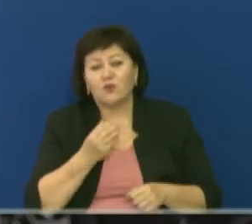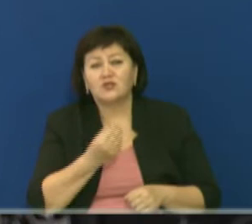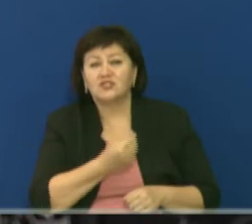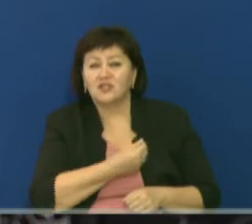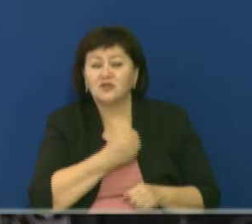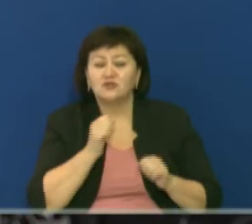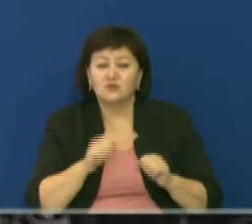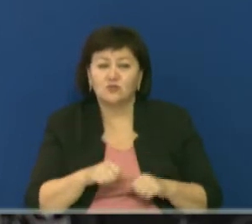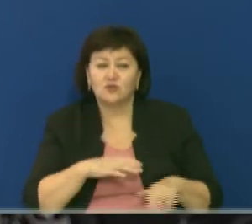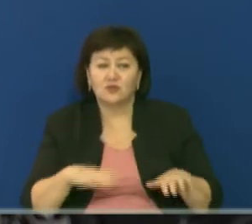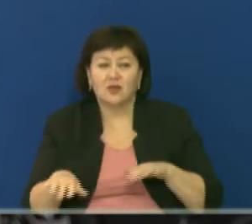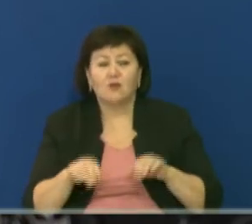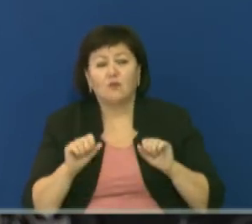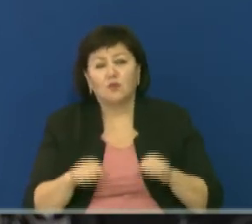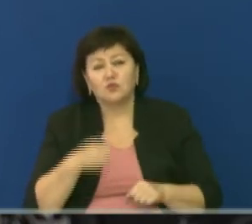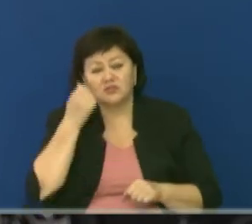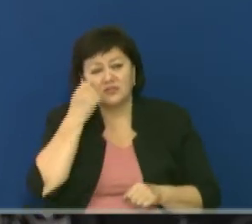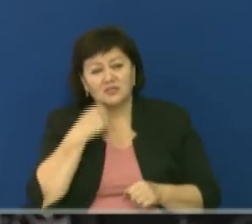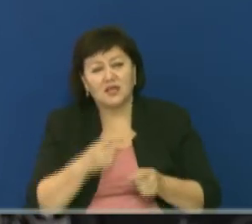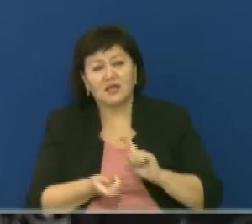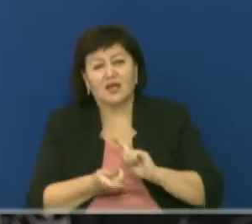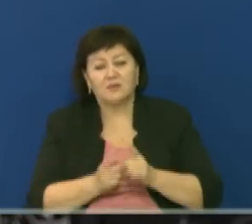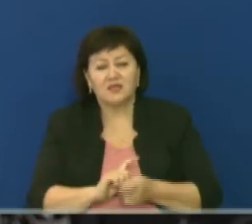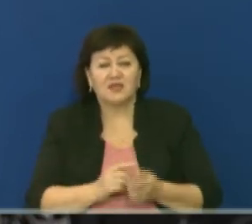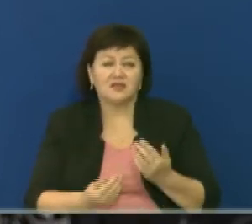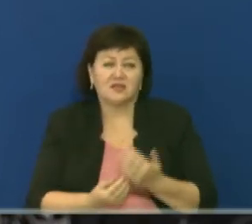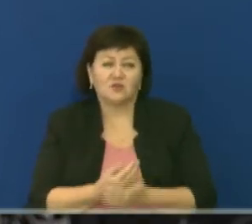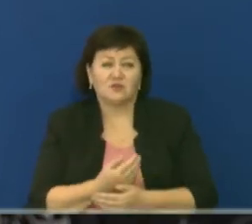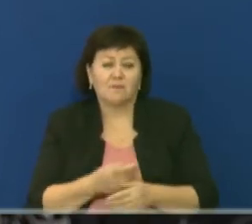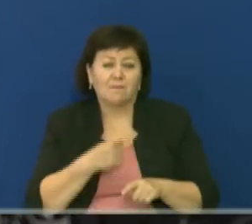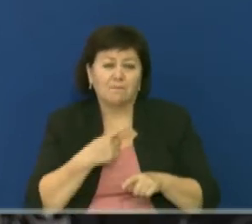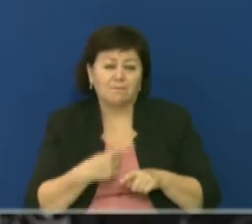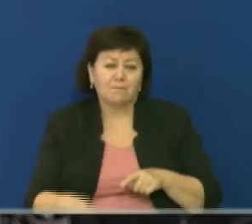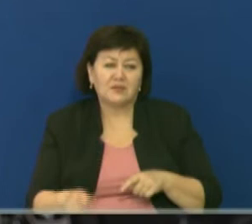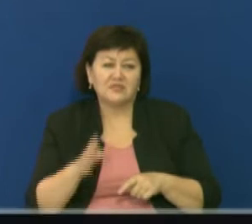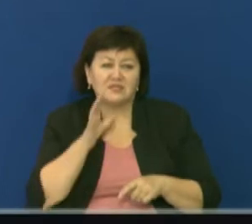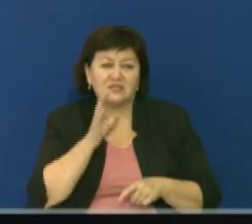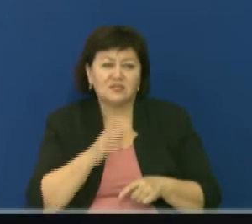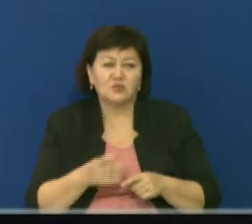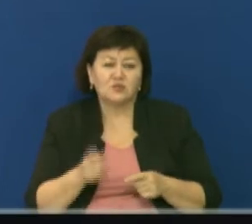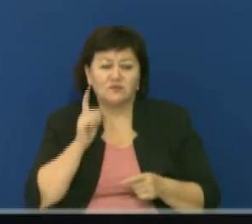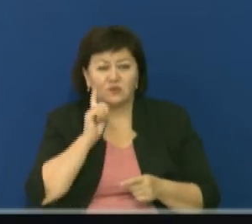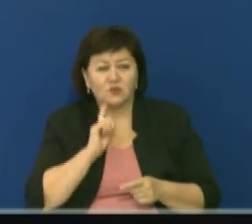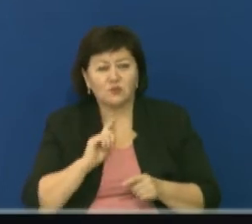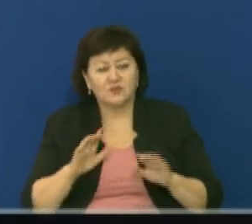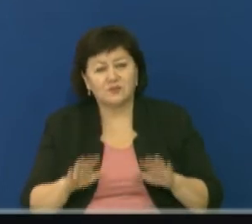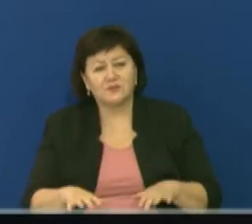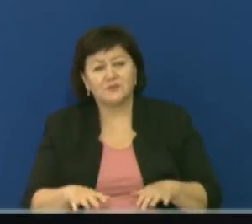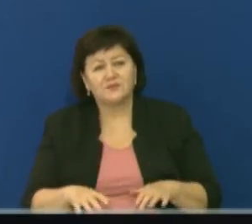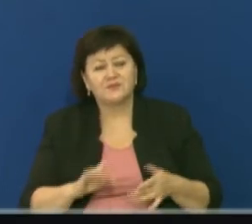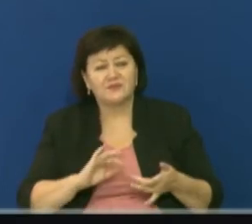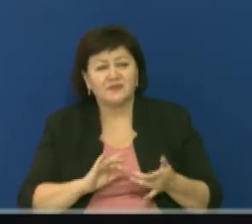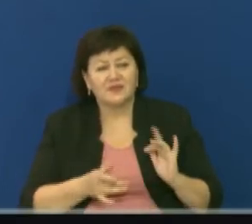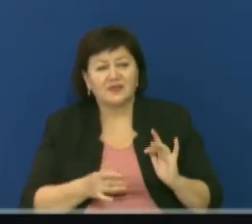«Трейдин», обменяв свой автомобиль на новый. Быстрые сроки и в комфортных условиях. Ответим, что на